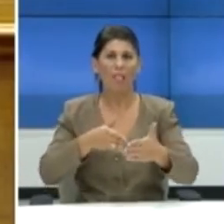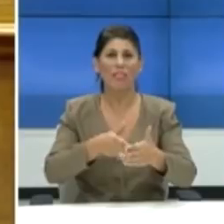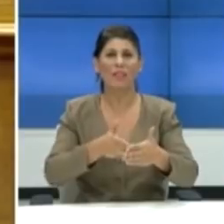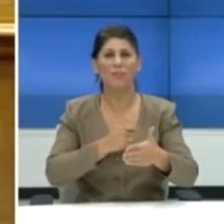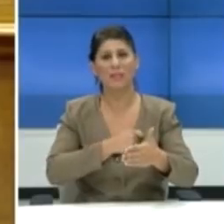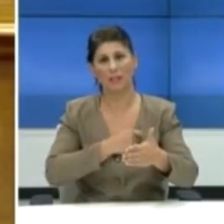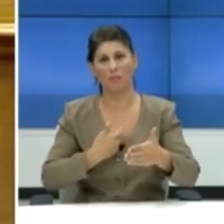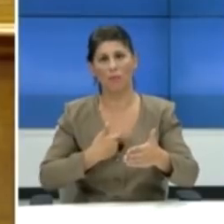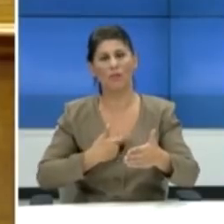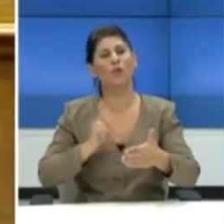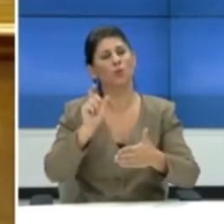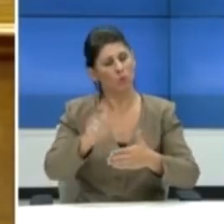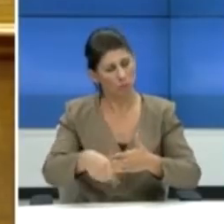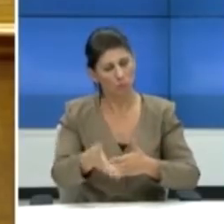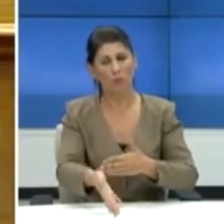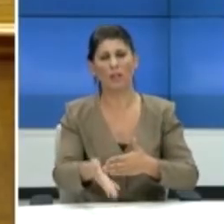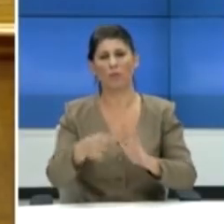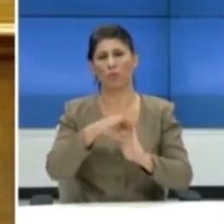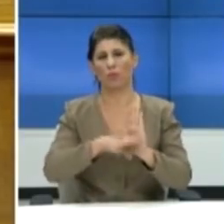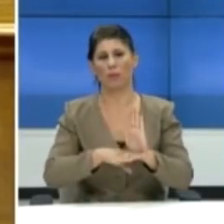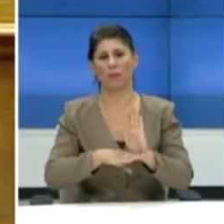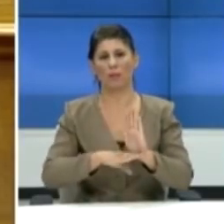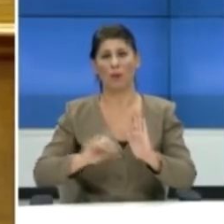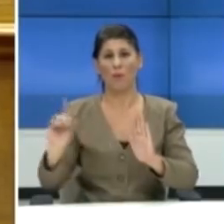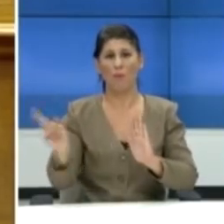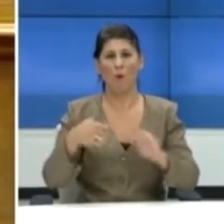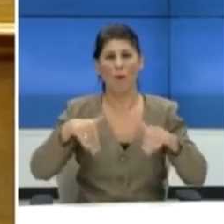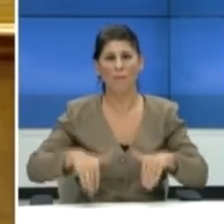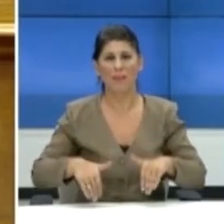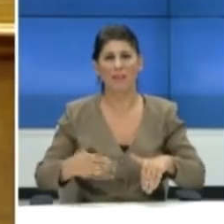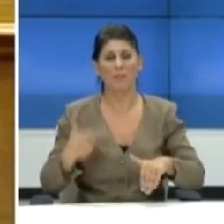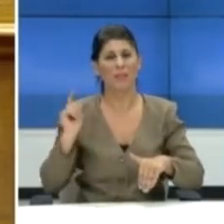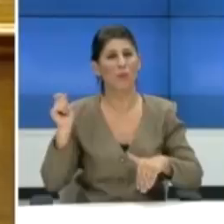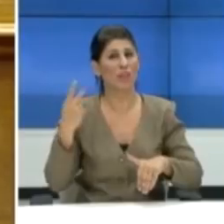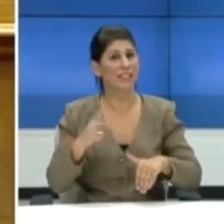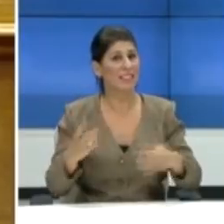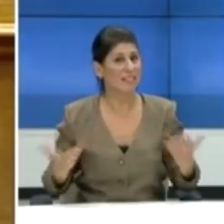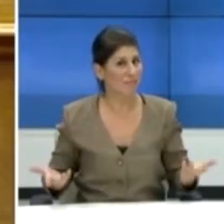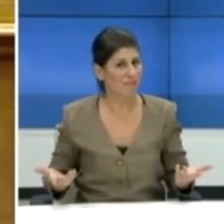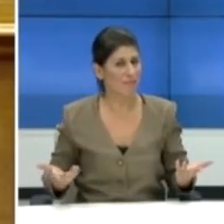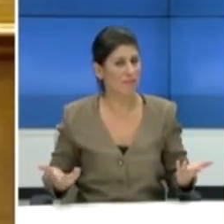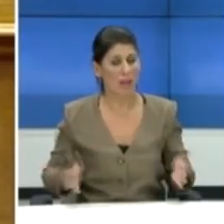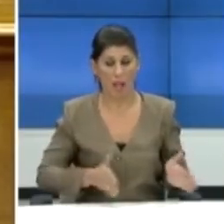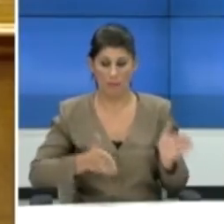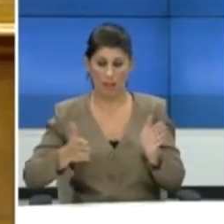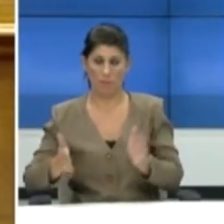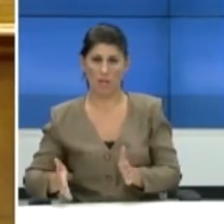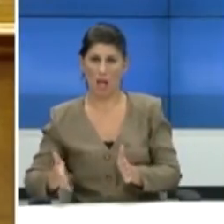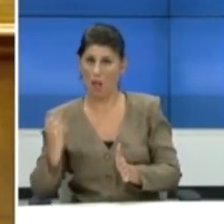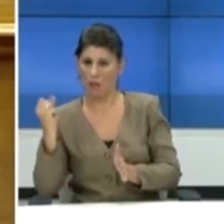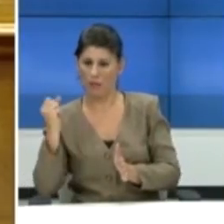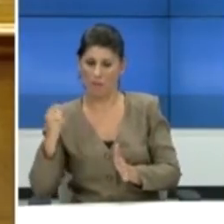διέξοδα, πιστεύουμε εμείς, του ίδιου αυτού του συστήματος που όλοι σας το υπηρετείτε με την πολιτική σας. Από τη μια,